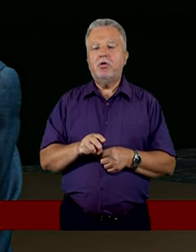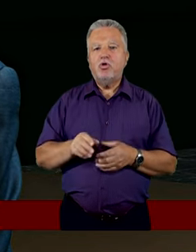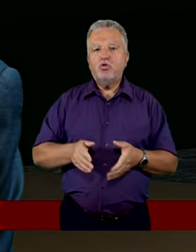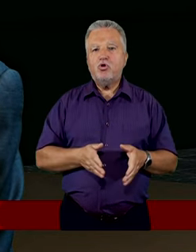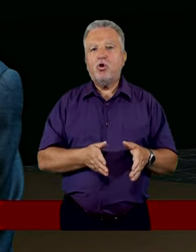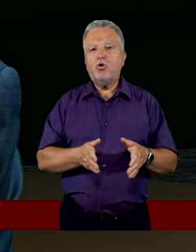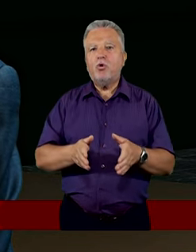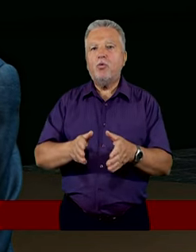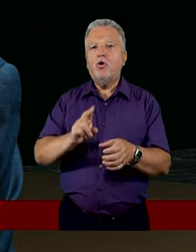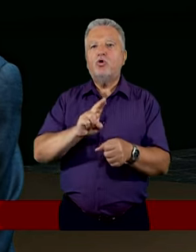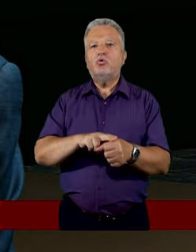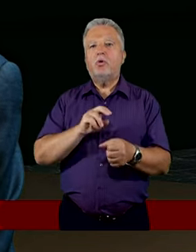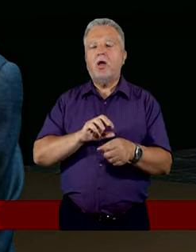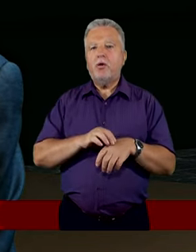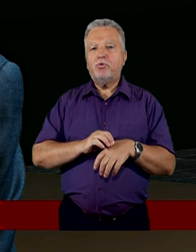który prowadzi nas